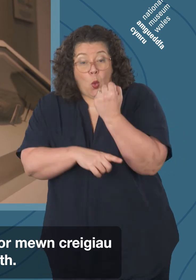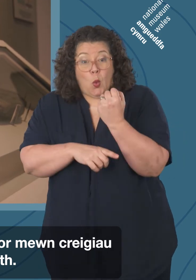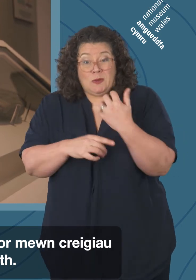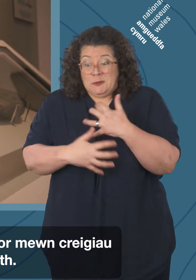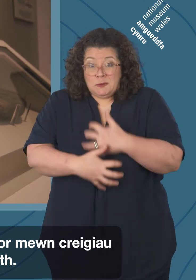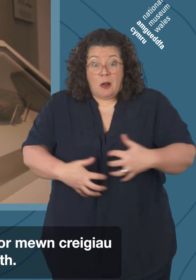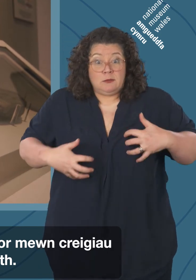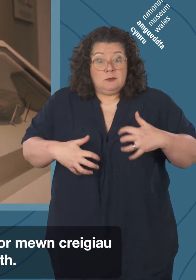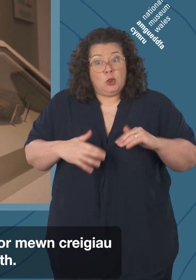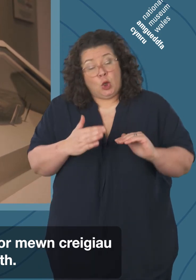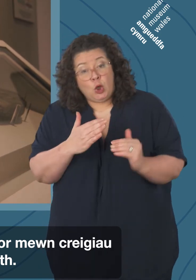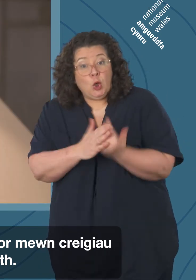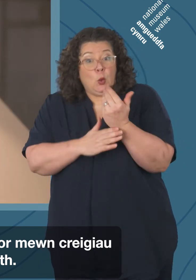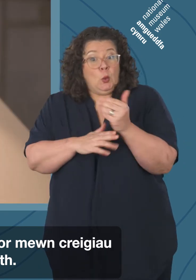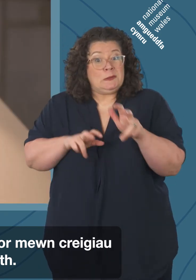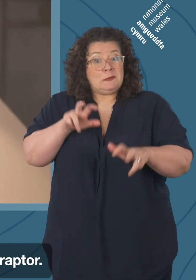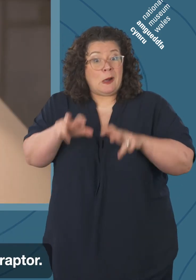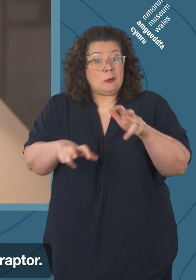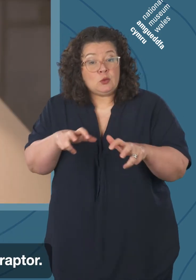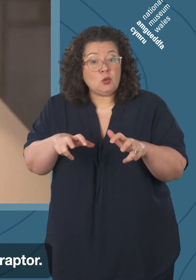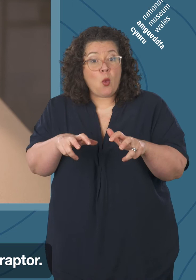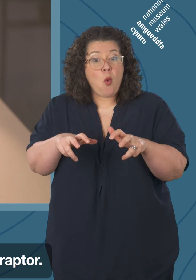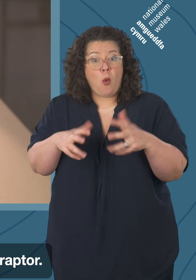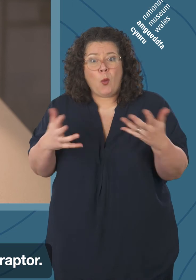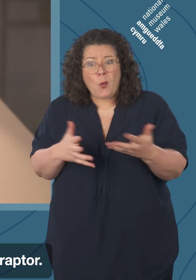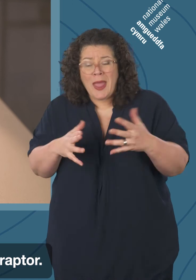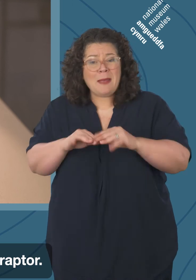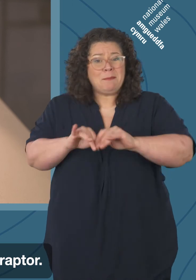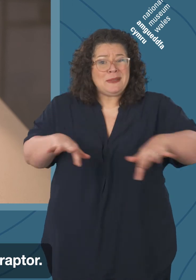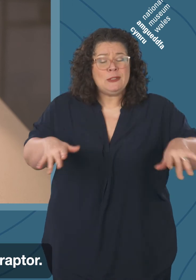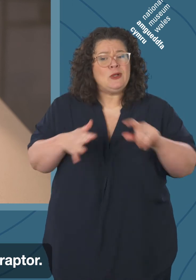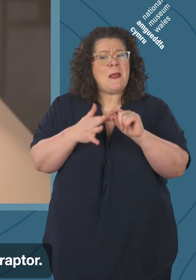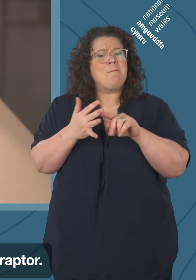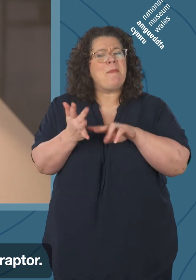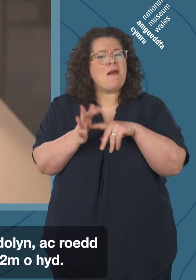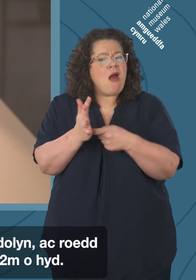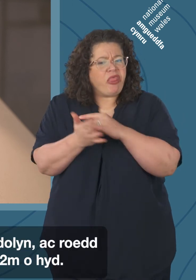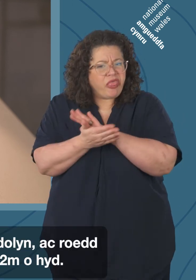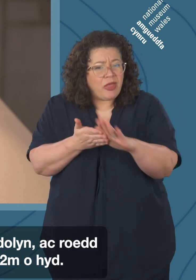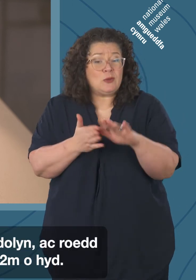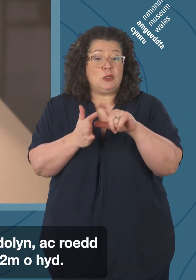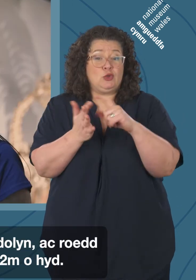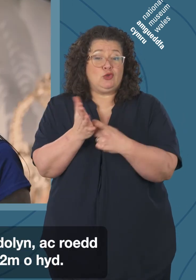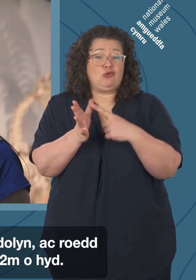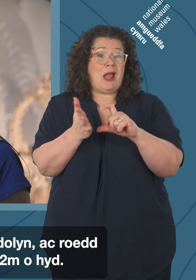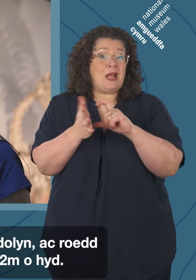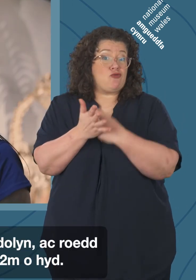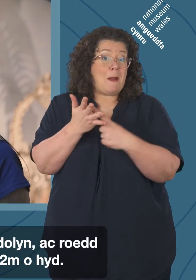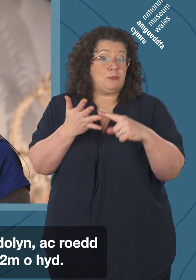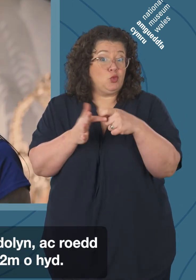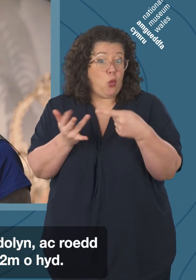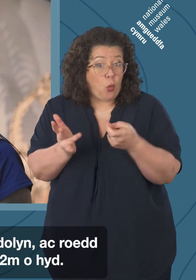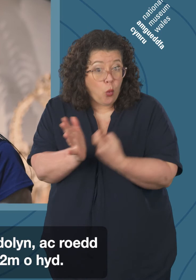dainoedd yn dainoedd yn dainoedd. Cafodd fai enwi yn Dracoraptor. Dain swr i fanc oedd hwn,